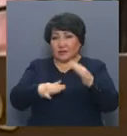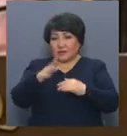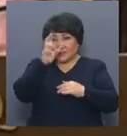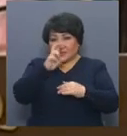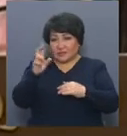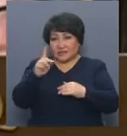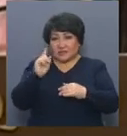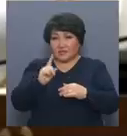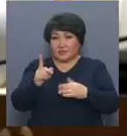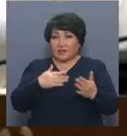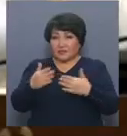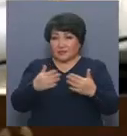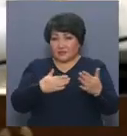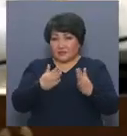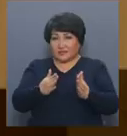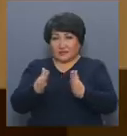қарым-қатынасты реттейді.